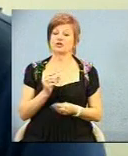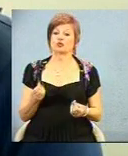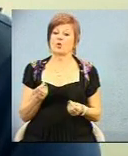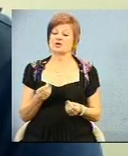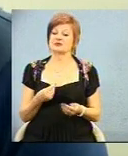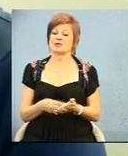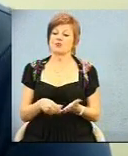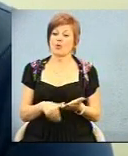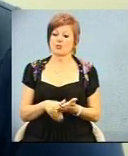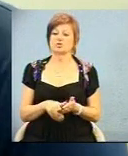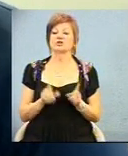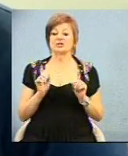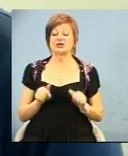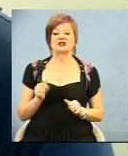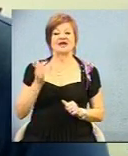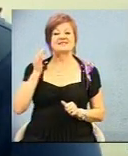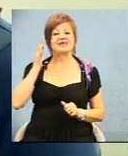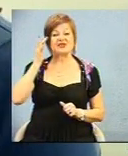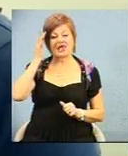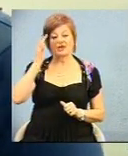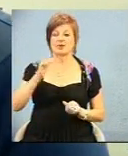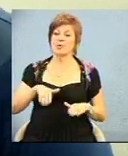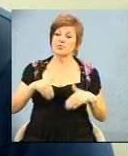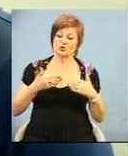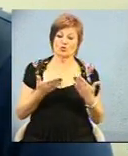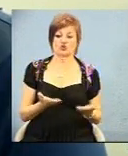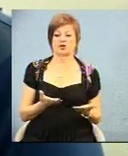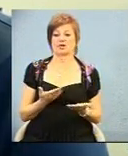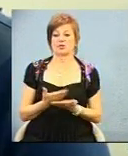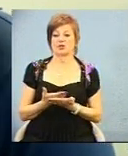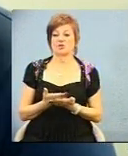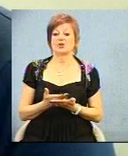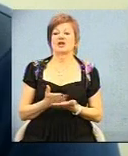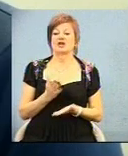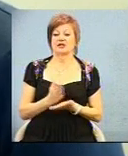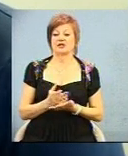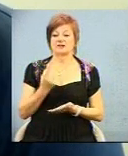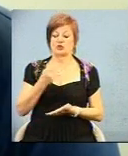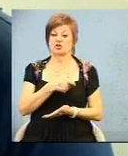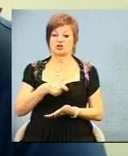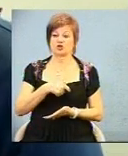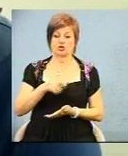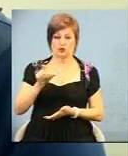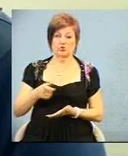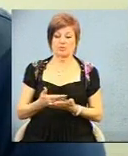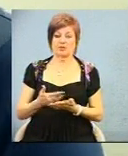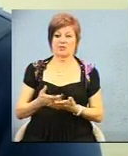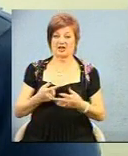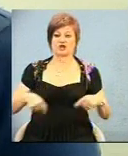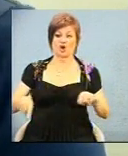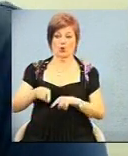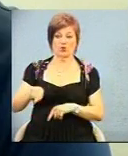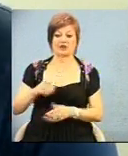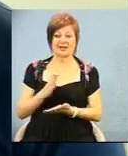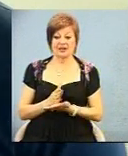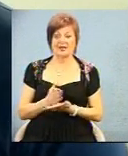помощью, а приходить с какими-то идеями. Потому что зачастую на округе есть один депутат, который как бы,